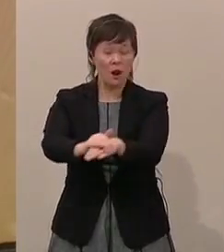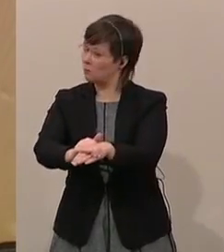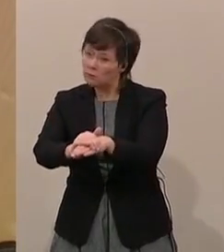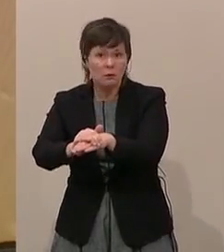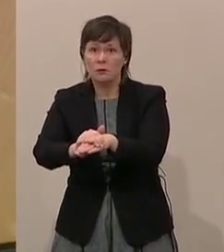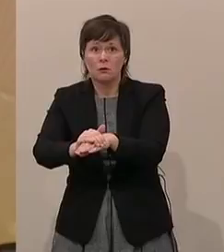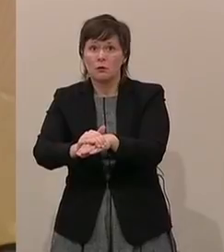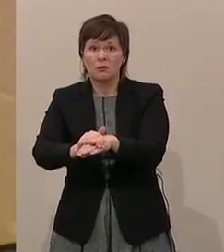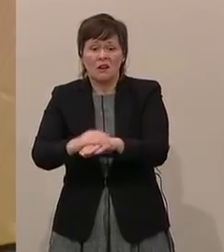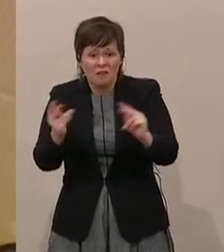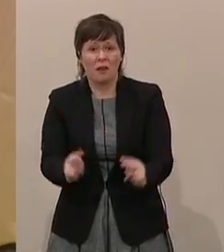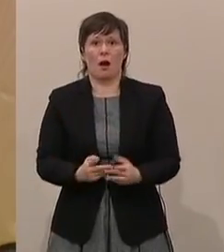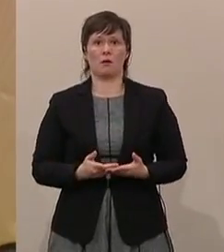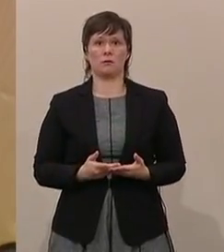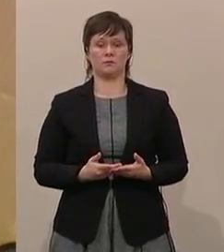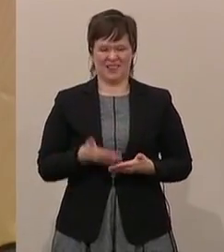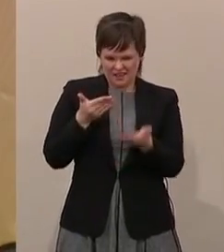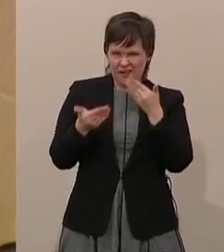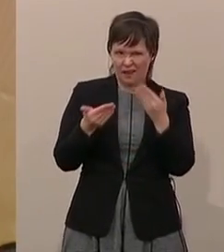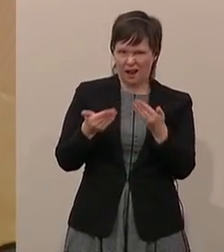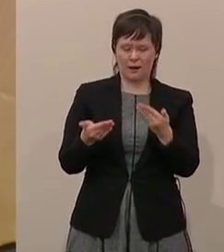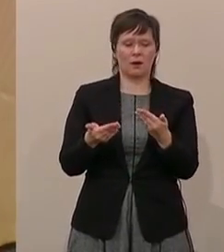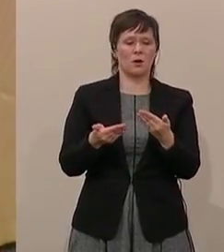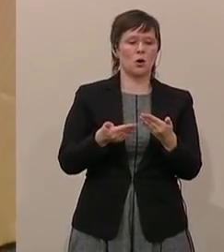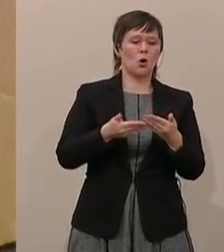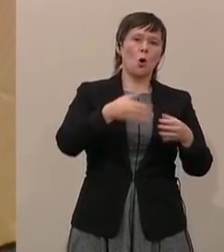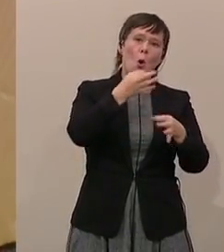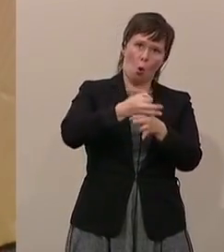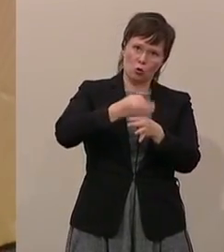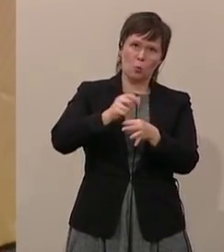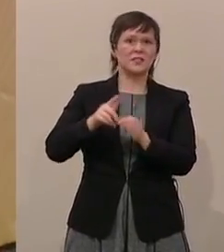Verstöße. Vergleichen wir das. Oktober 18,